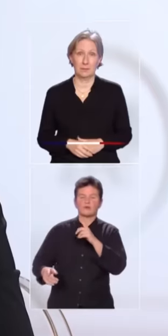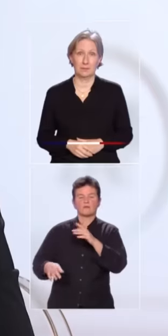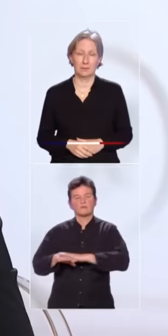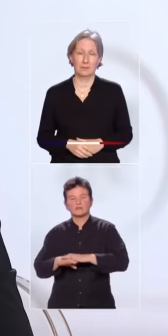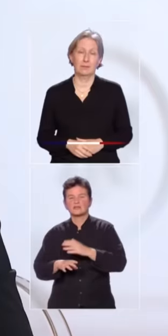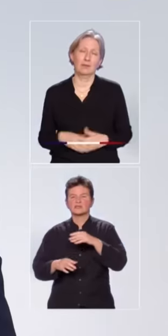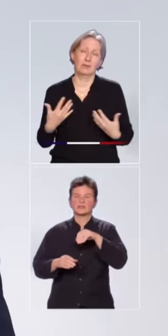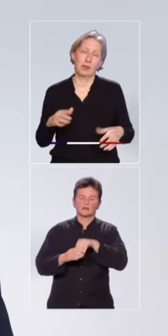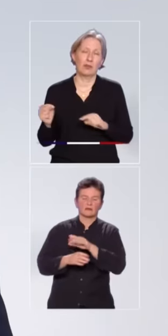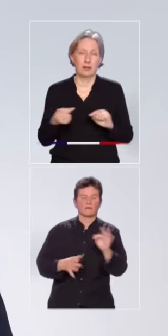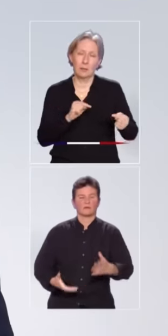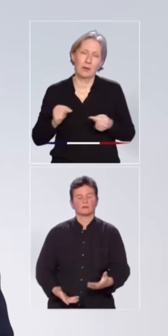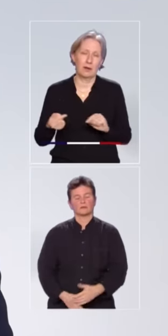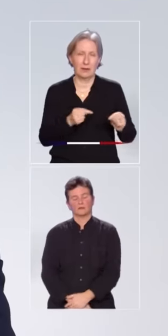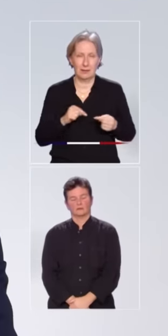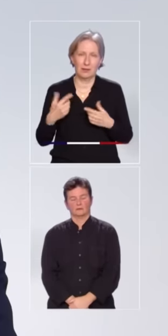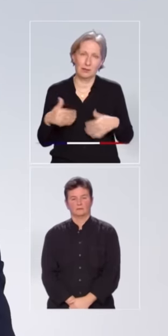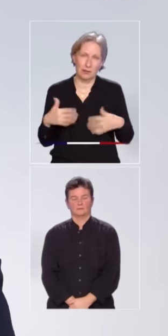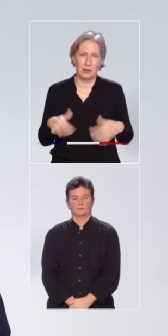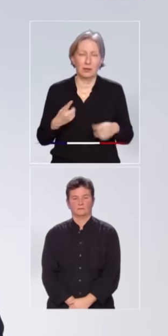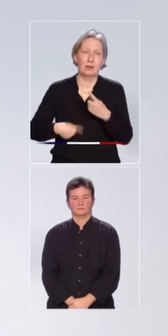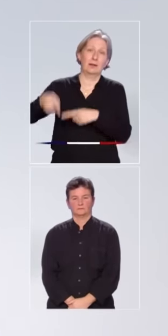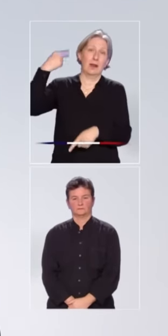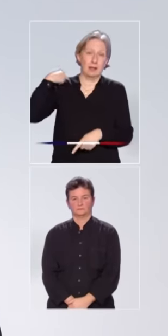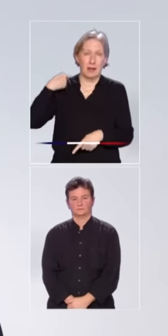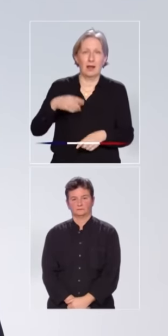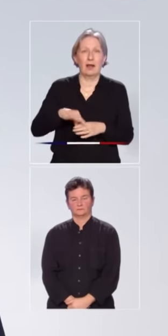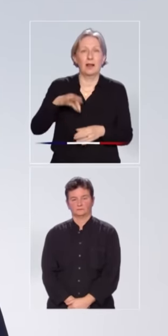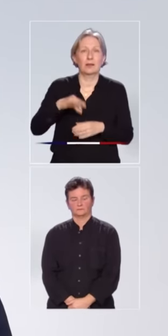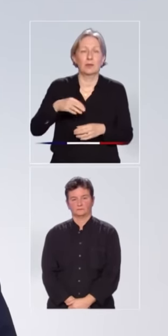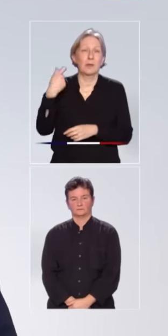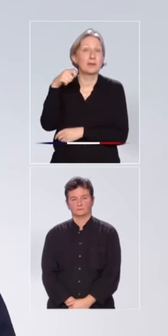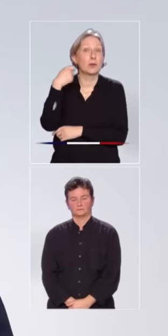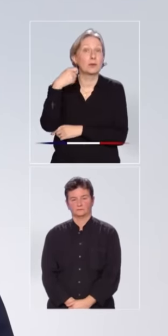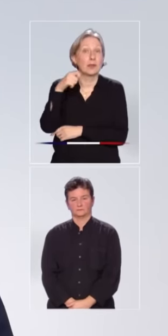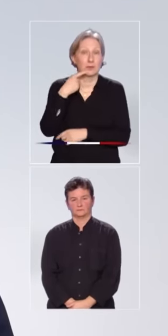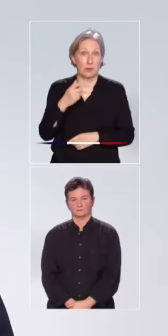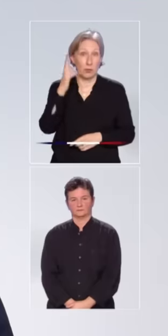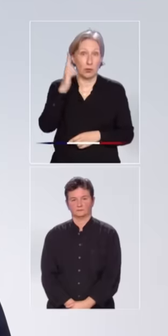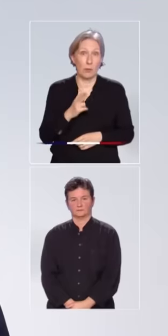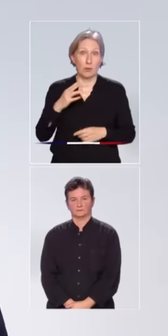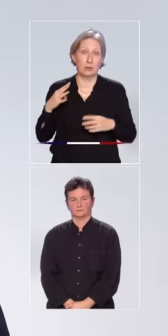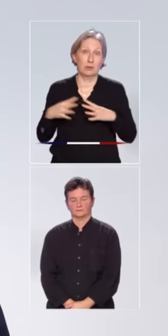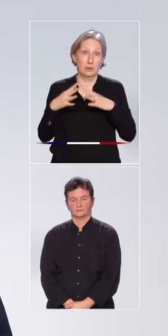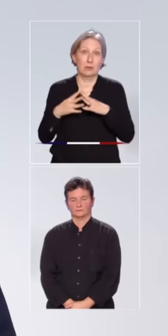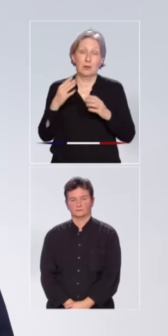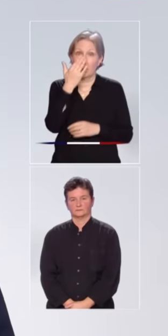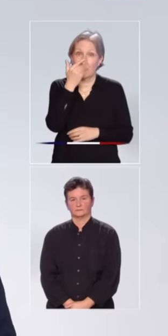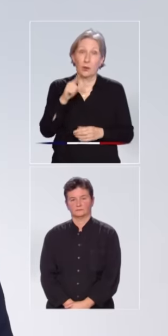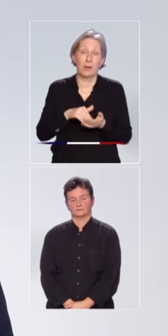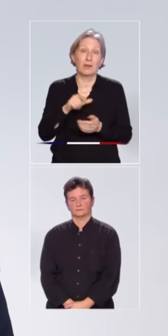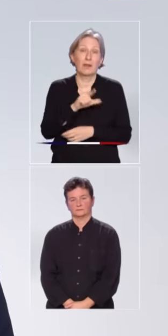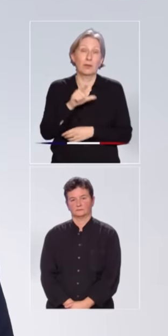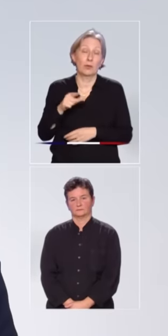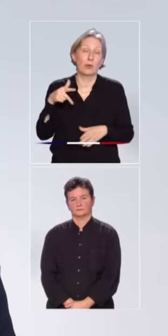on a déjà eu ce débat. Mmh. Enfin, parce que la dernière élection présidentielle s'est tenue quelques mois après le lancement du conflit de février 2022. Mmh.